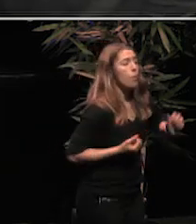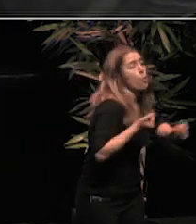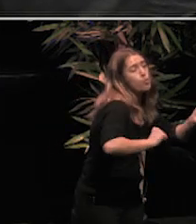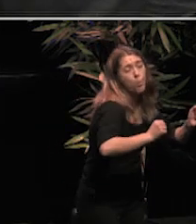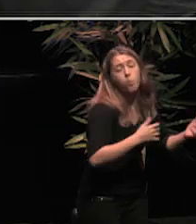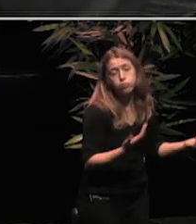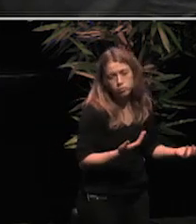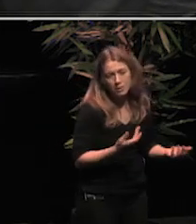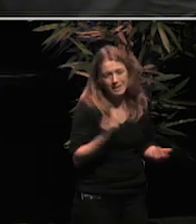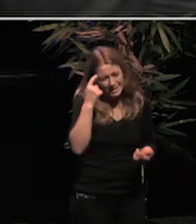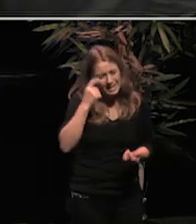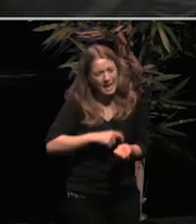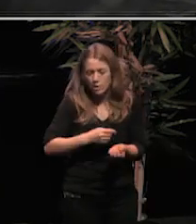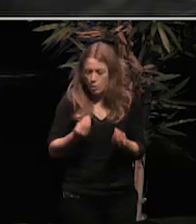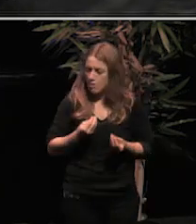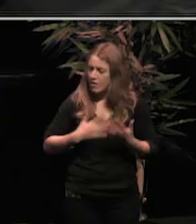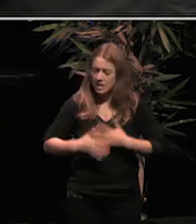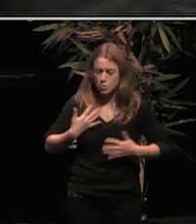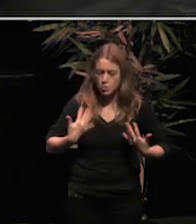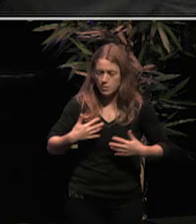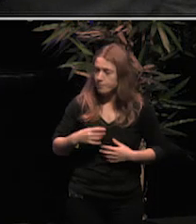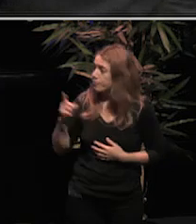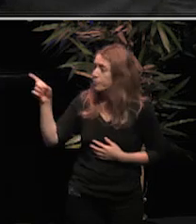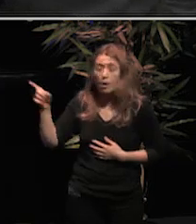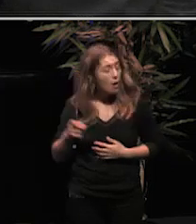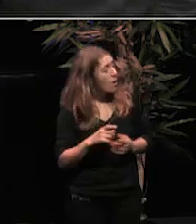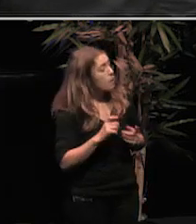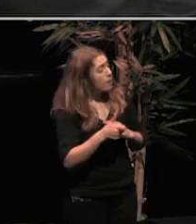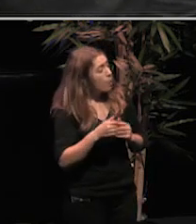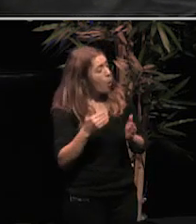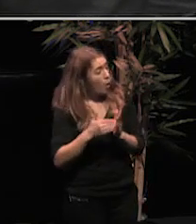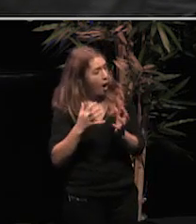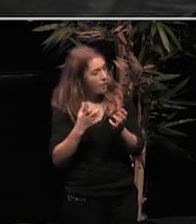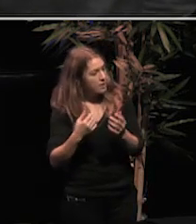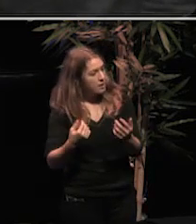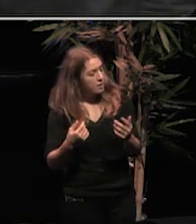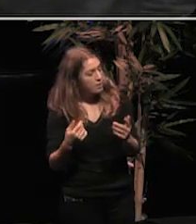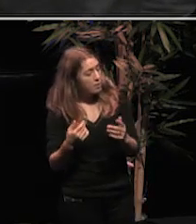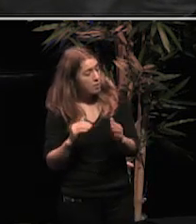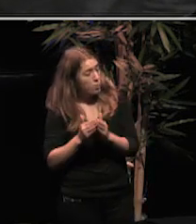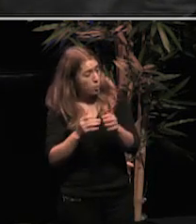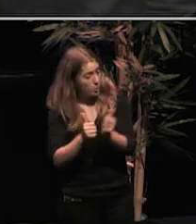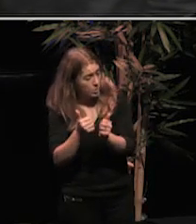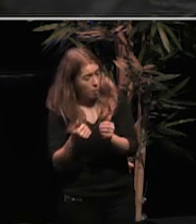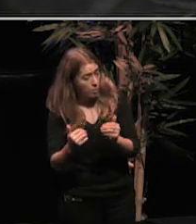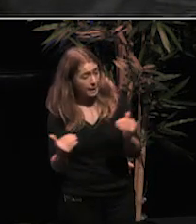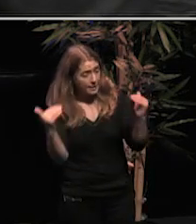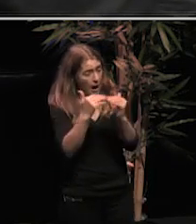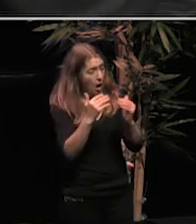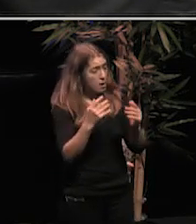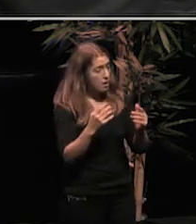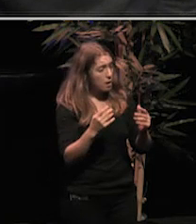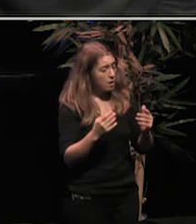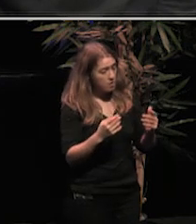dis j'attends de retrouver l'envie et cette envie-là est-ce qu'elle est la même après une victoire comment on rebascule vers un